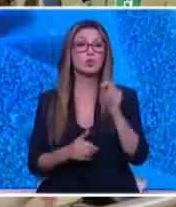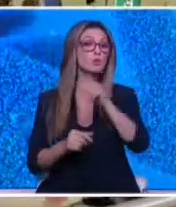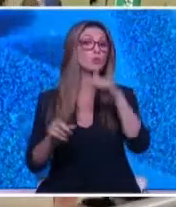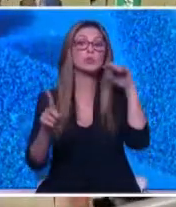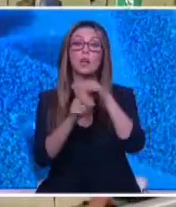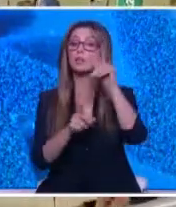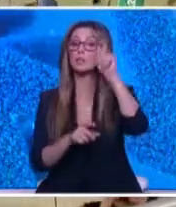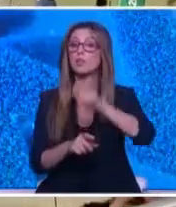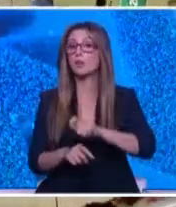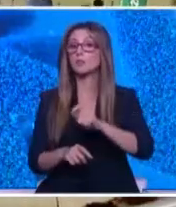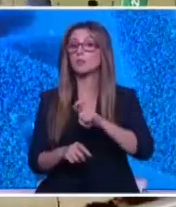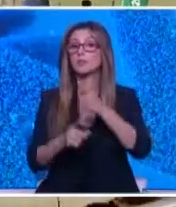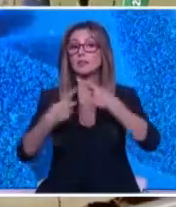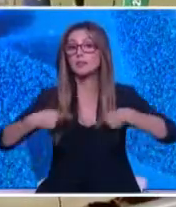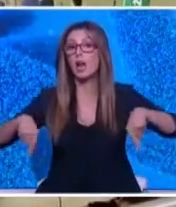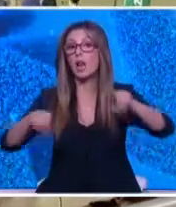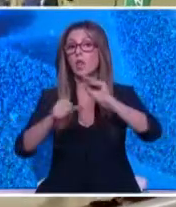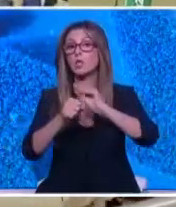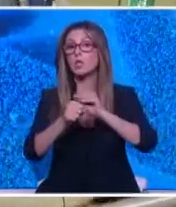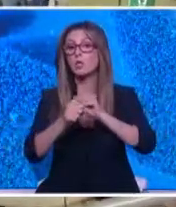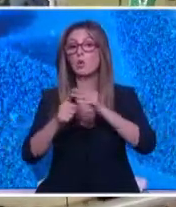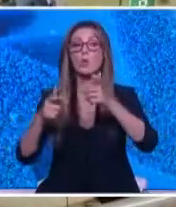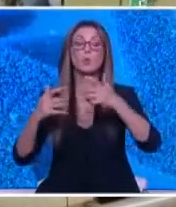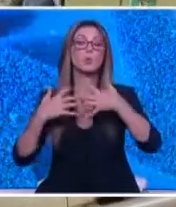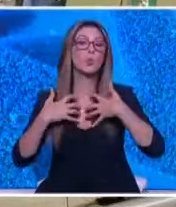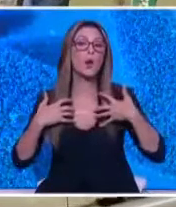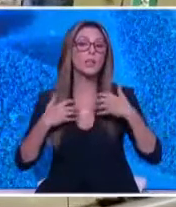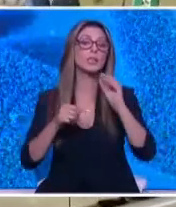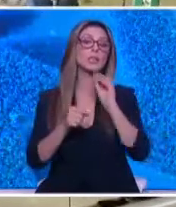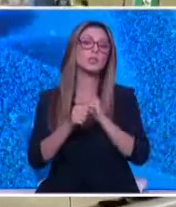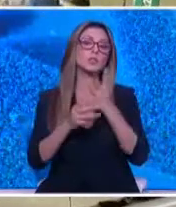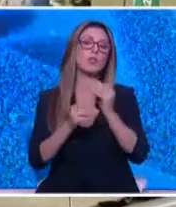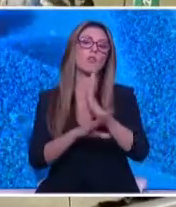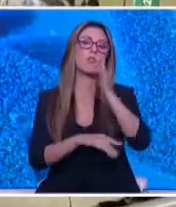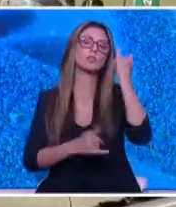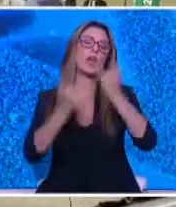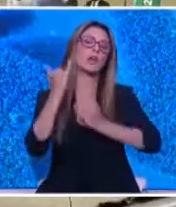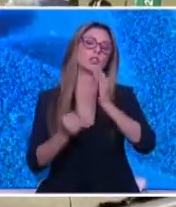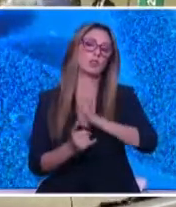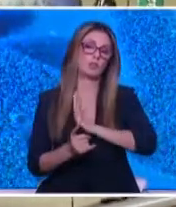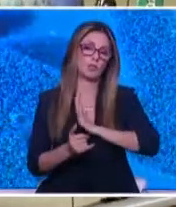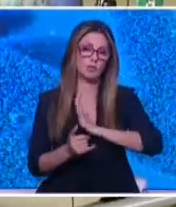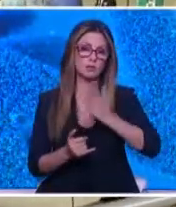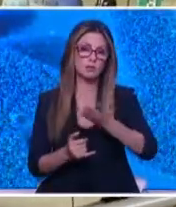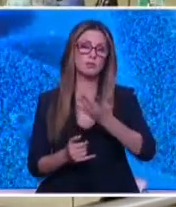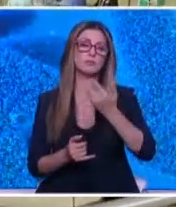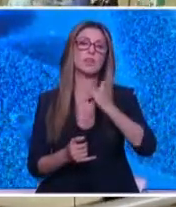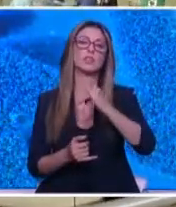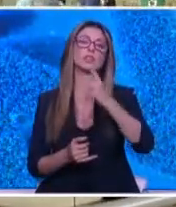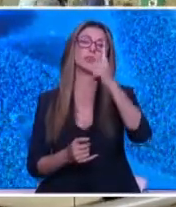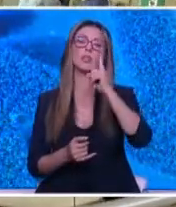saldırının gerçekleşmiş olduğu salonun güvenliğiyle ilgili çok fazla sayıda eleştiri var. Yaklaşık 1000